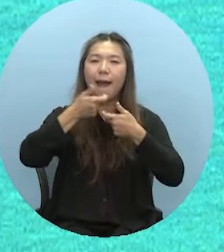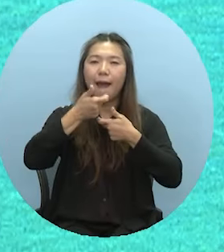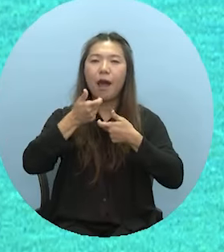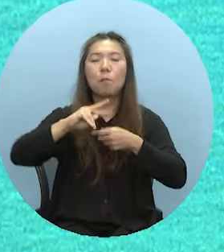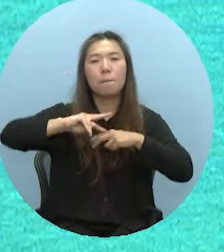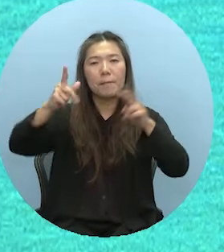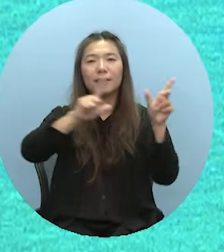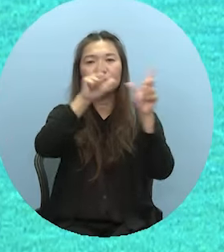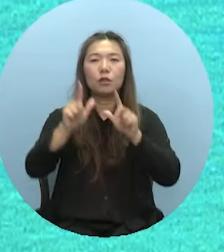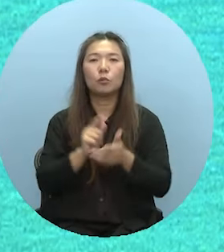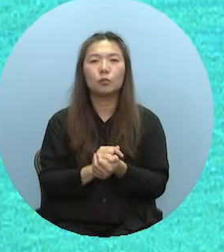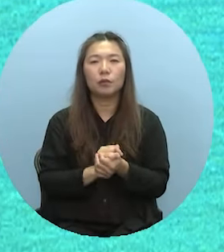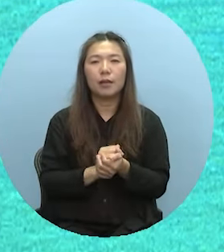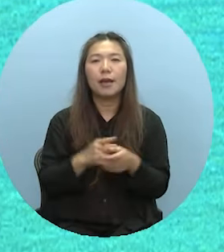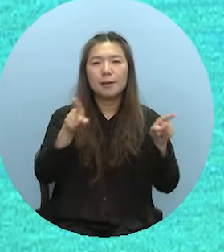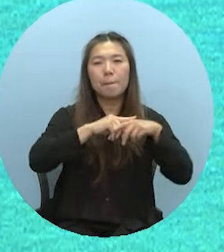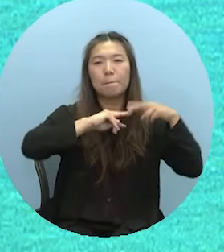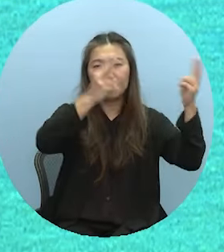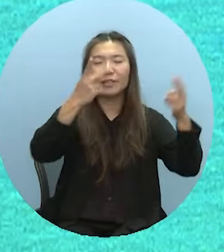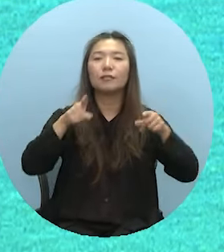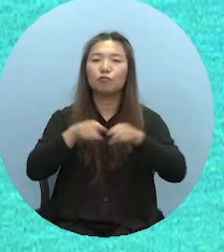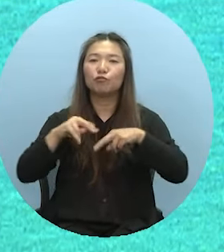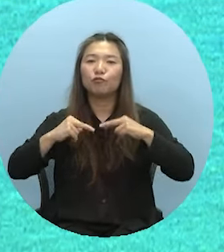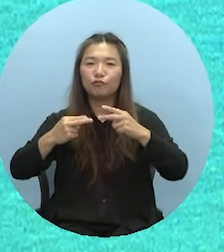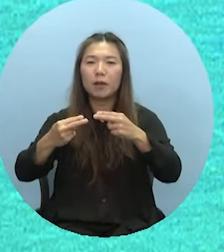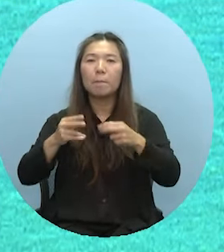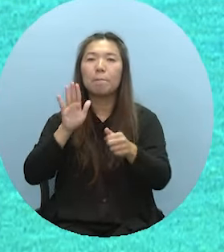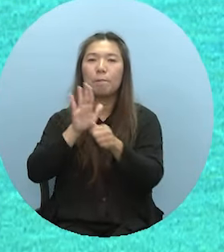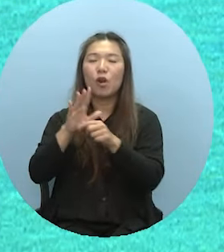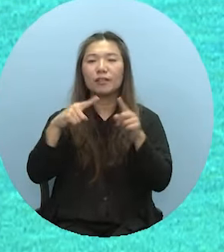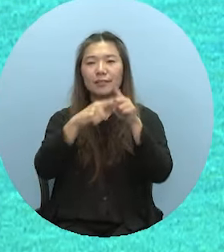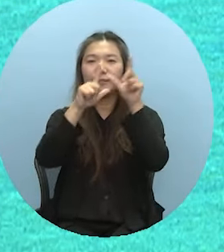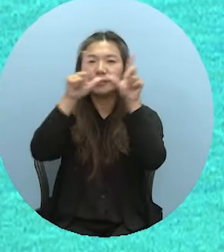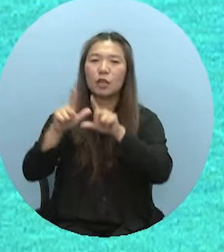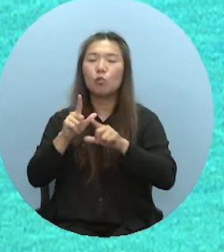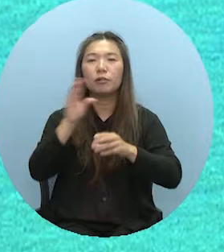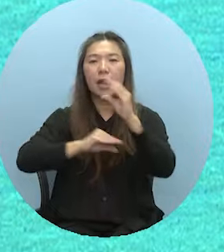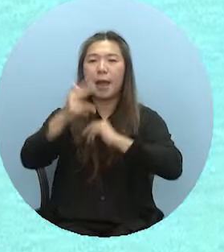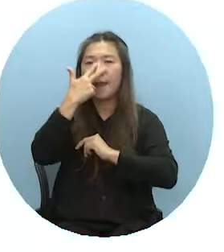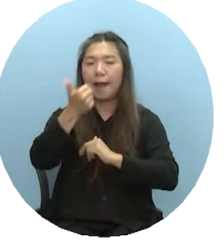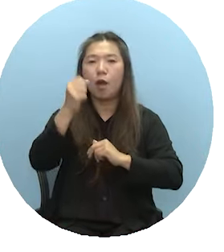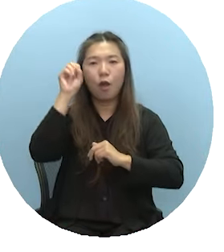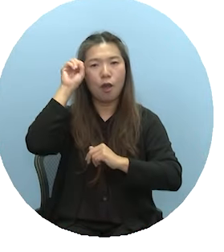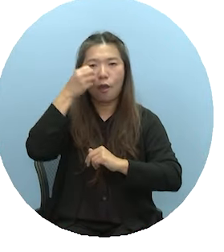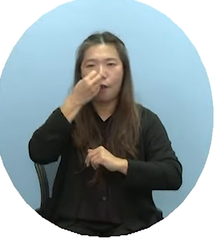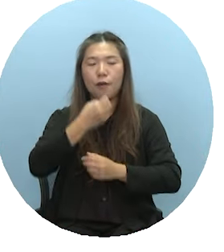改善民生，齊改革，同發展，為民生建未來。